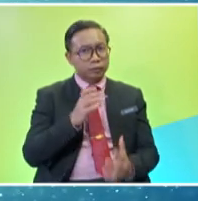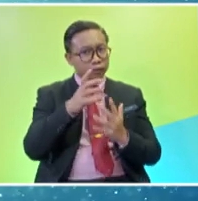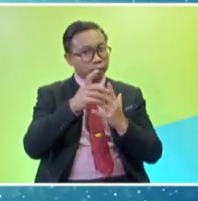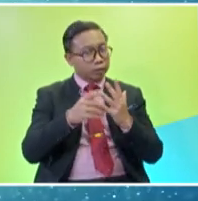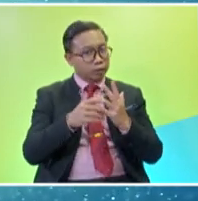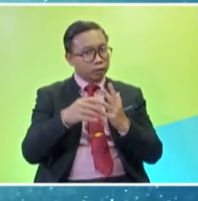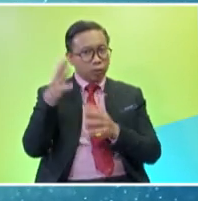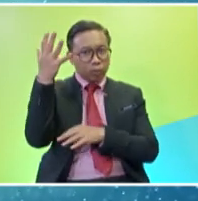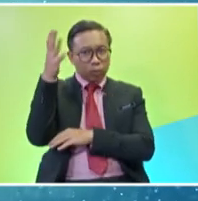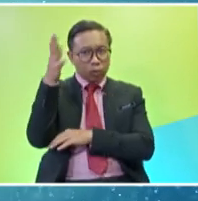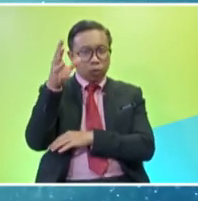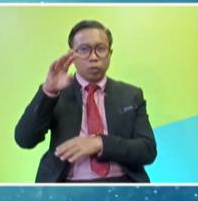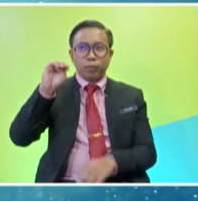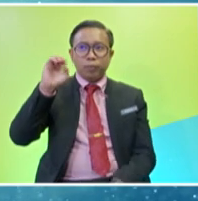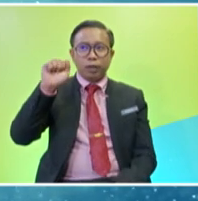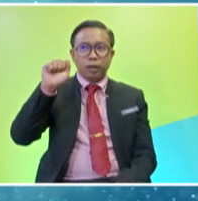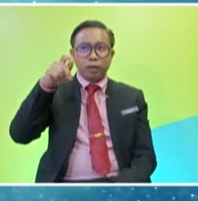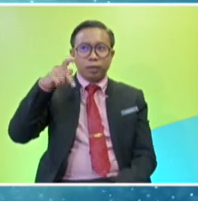untuk dibentangkan